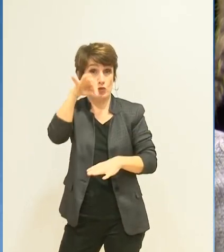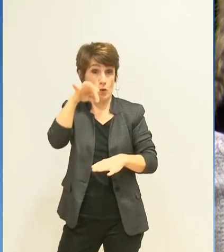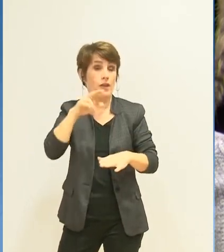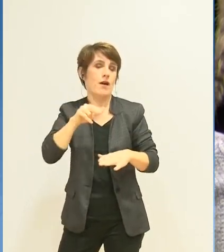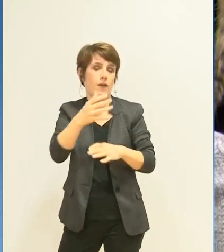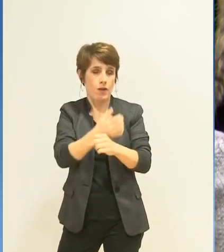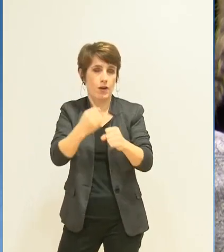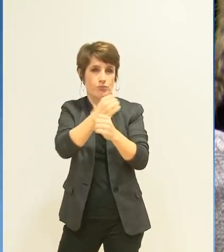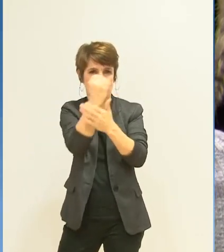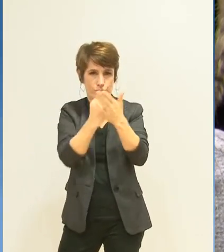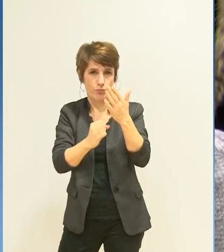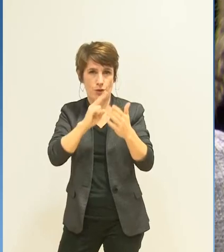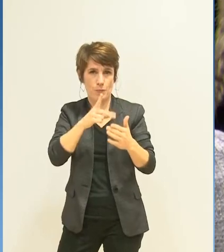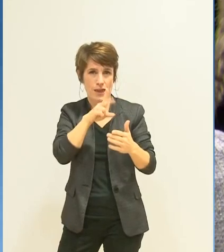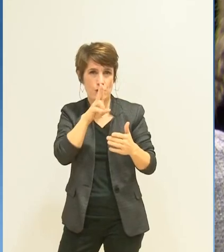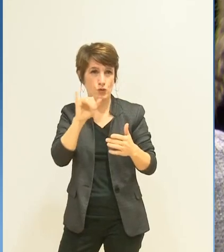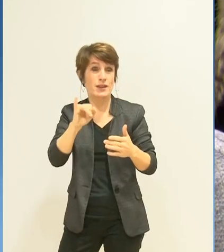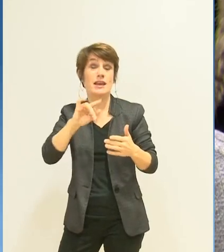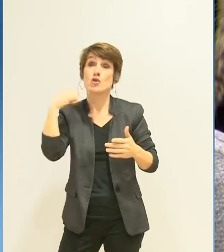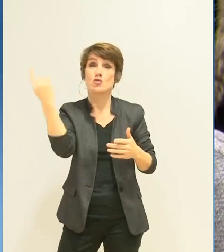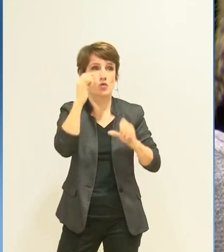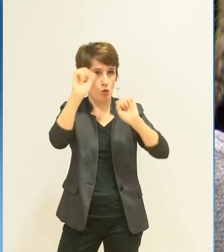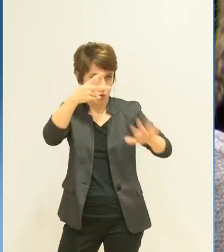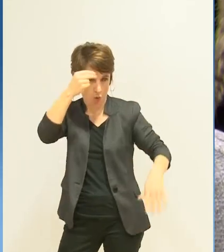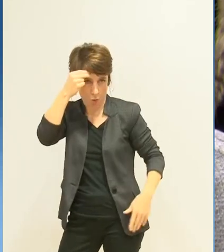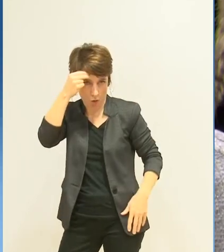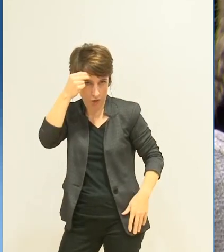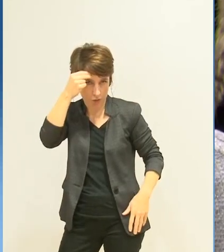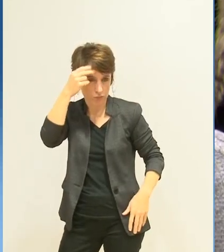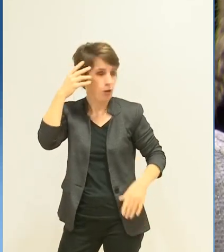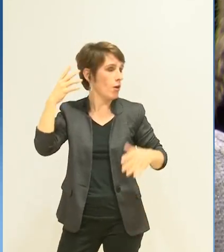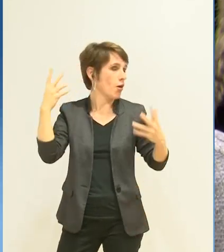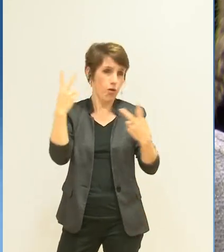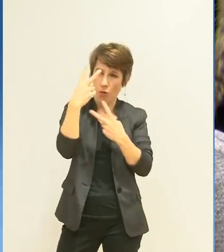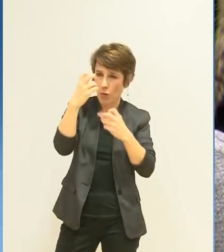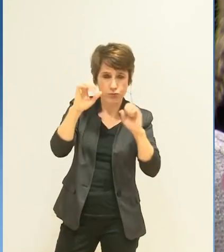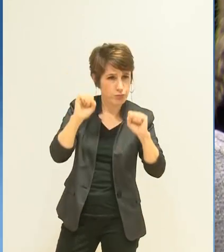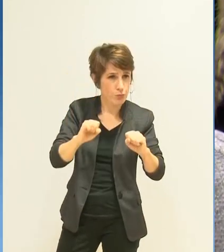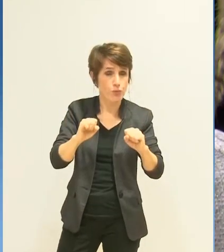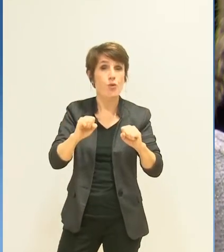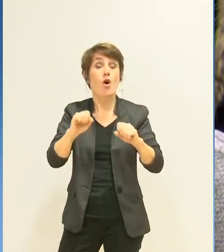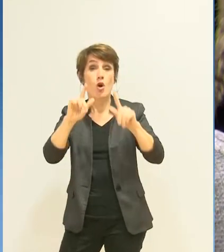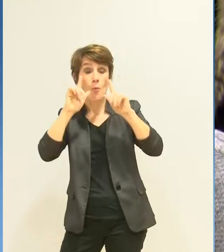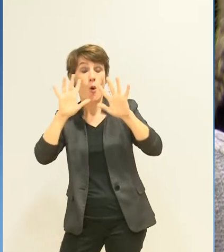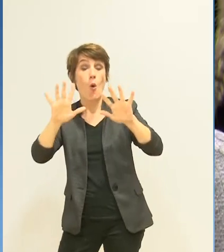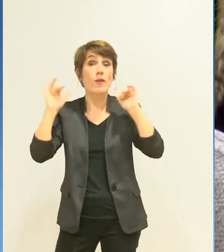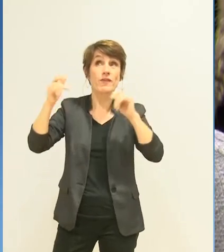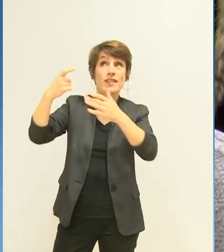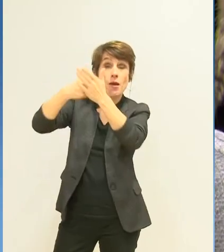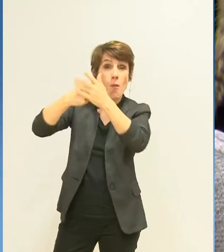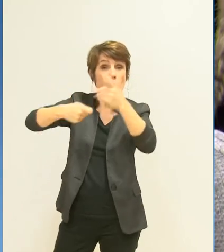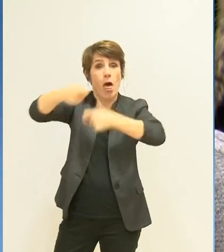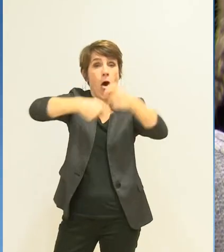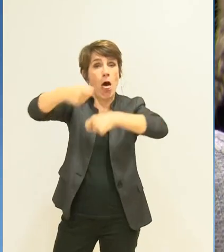d'urbanisme compréhensible par tous protégeant la ville de la spéculation immobilière alors j'espère que dans ce pays et lui on aura 100